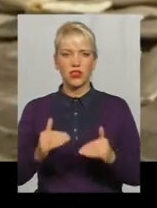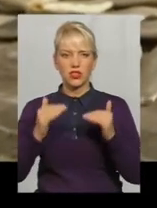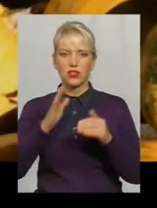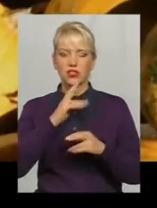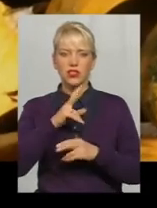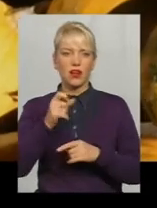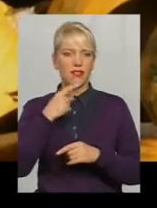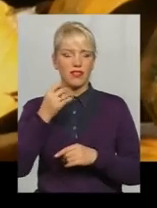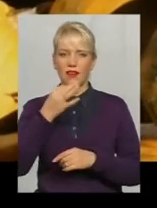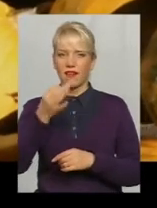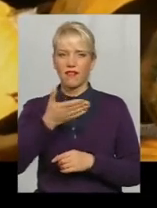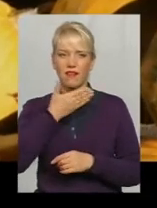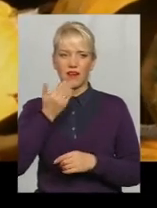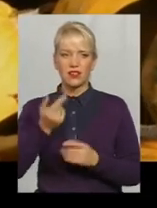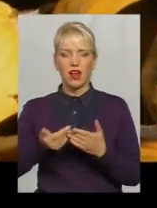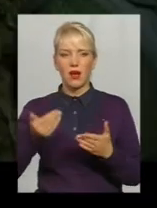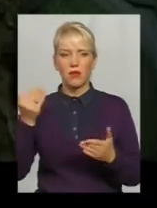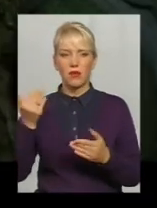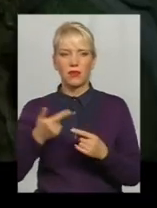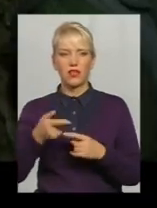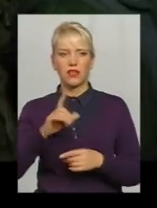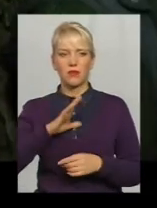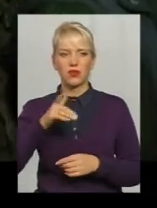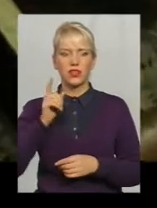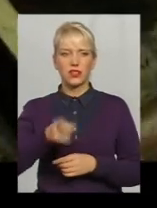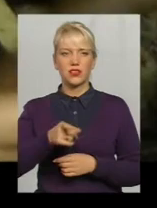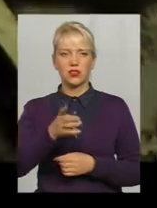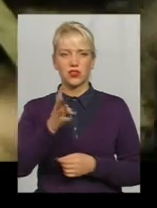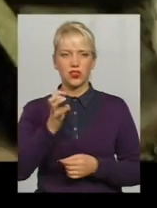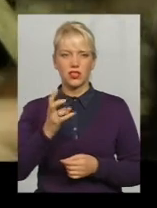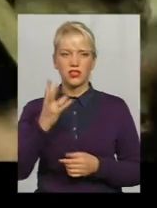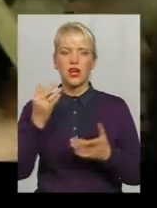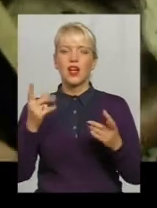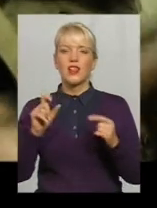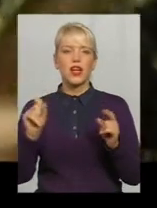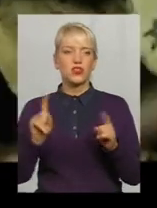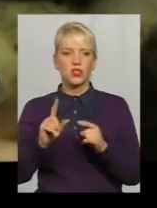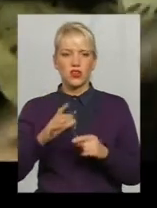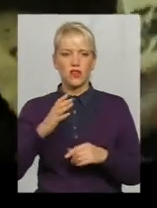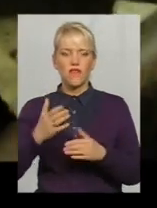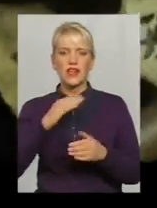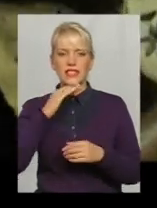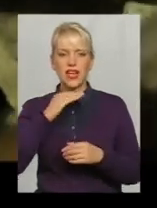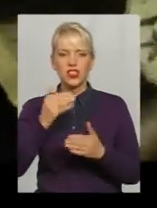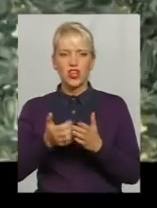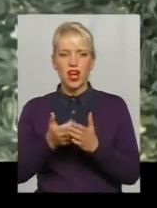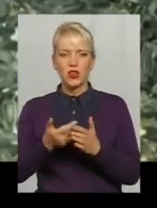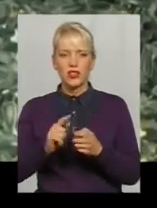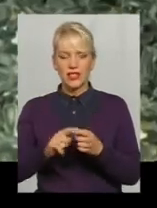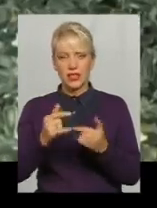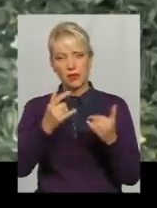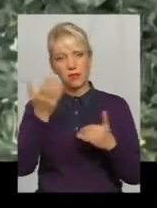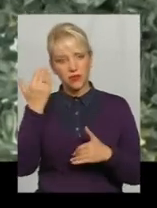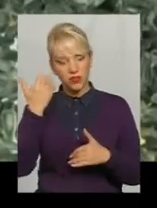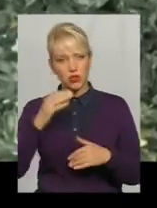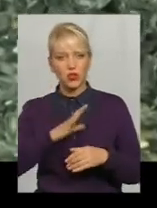не каже, а попередня її становила 1400. На що вистачало тодішньої пенсії і на що вистачає